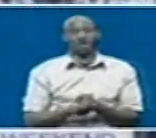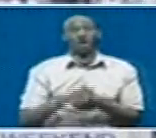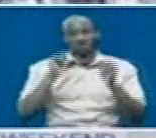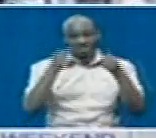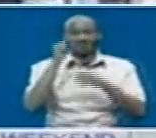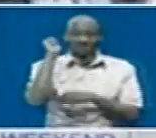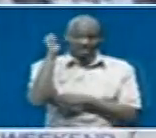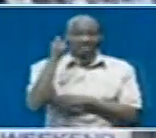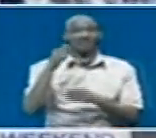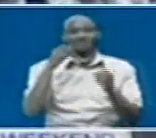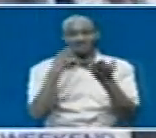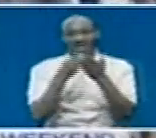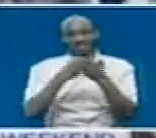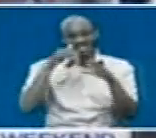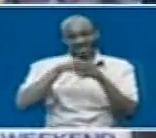Referendum!